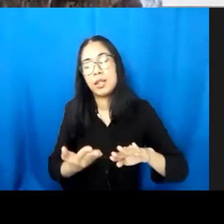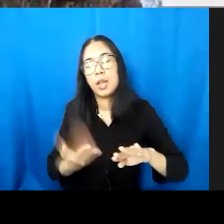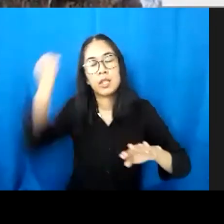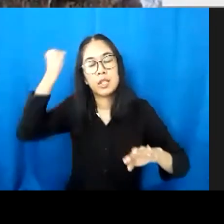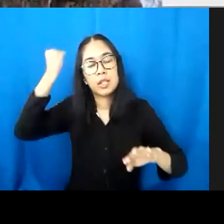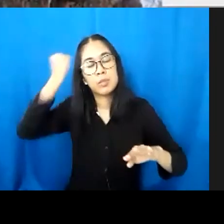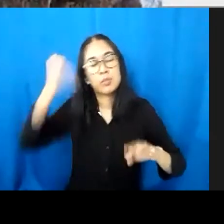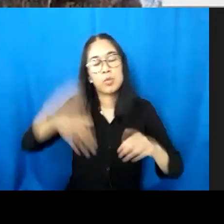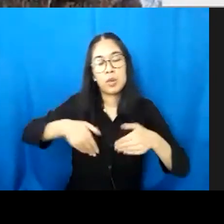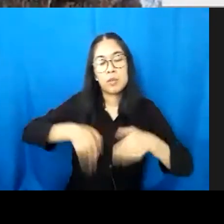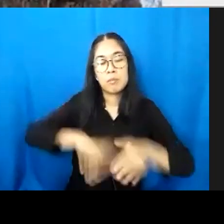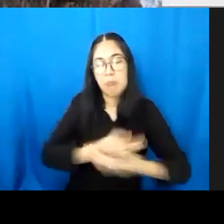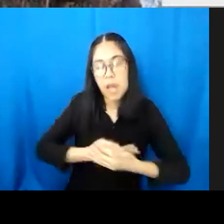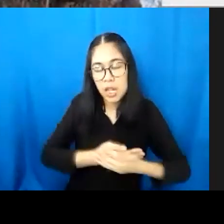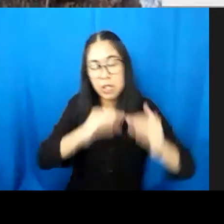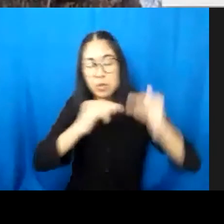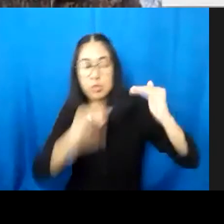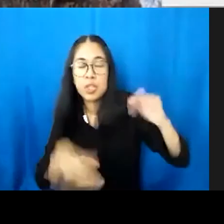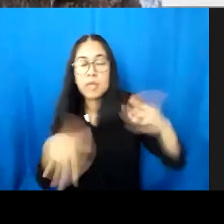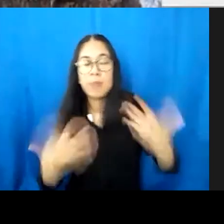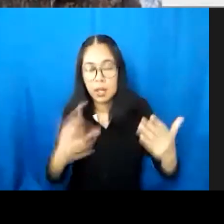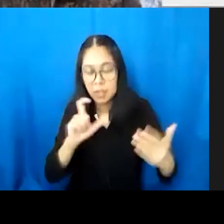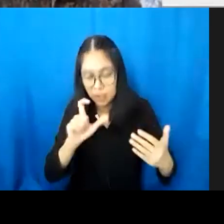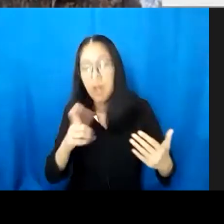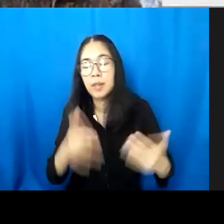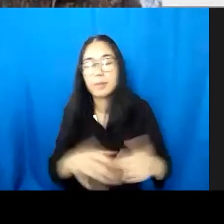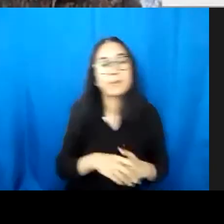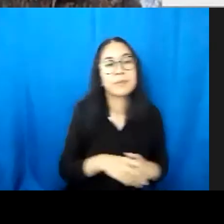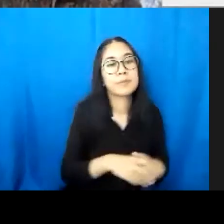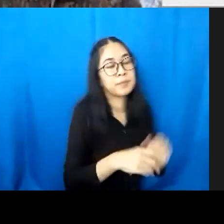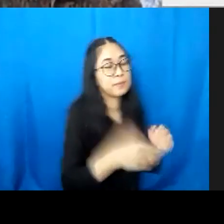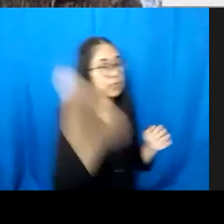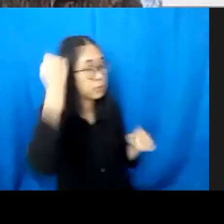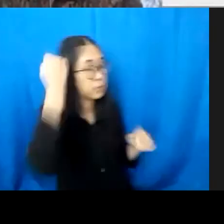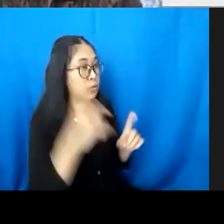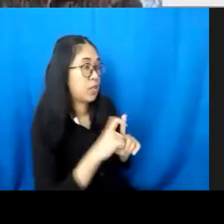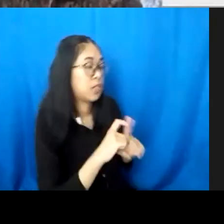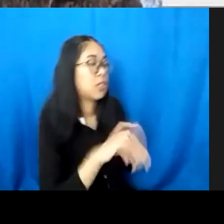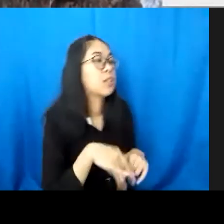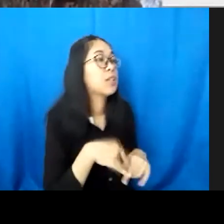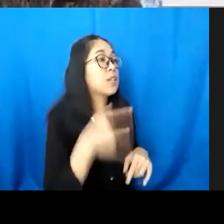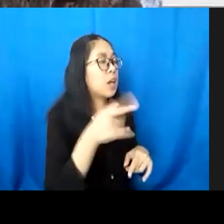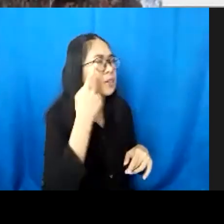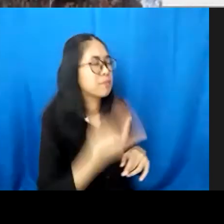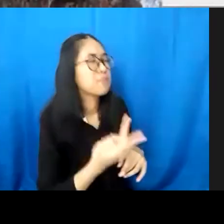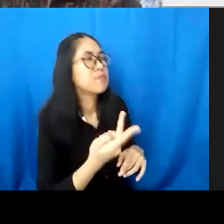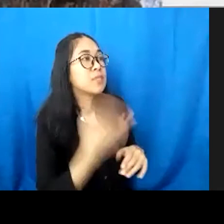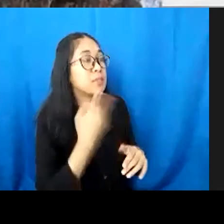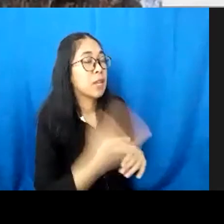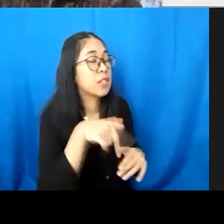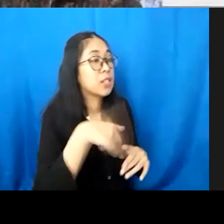Silahkan Ibu. Iya, terima kasih. Jadi kami memandang justru ini sangat relevan ya.